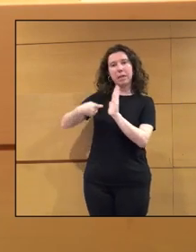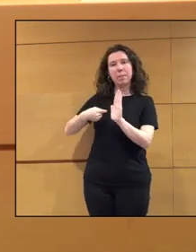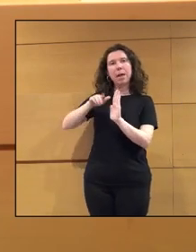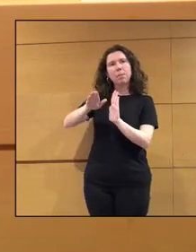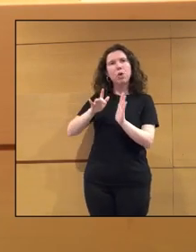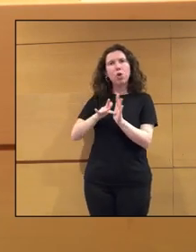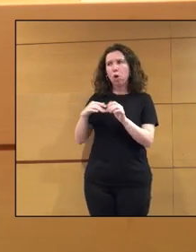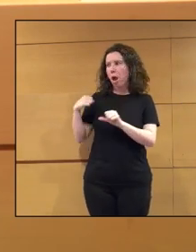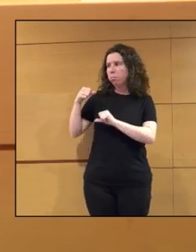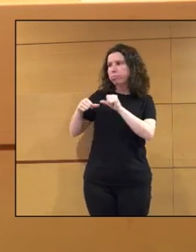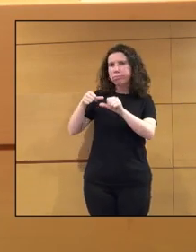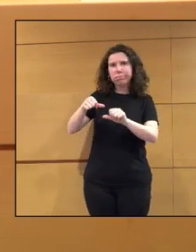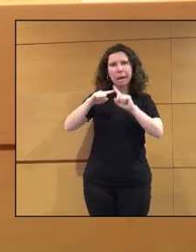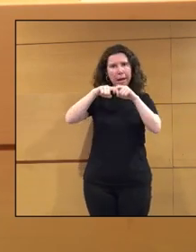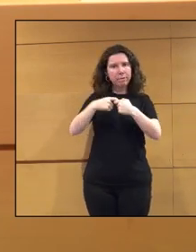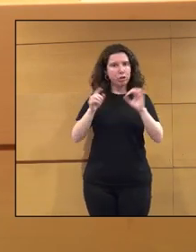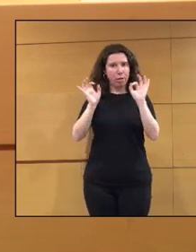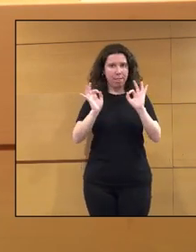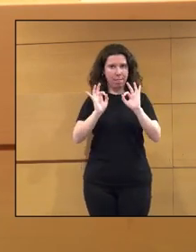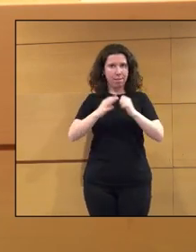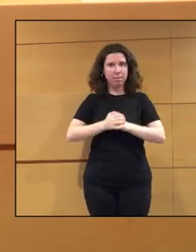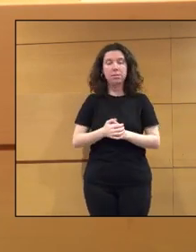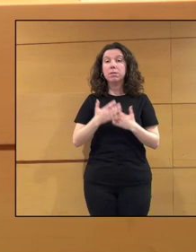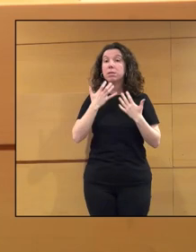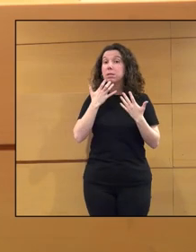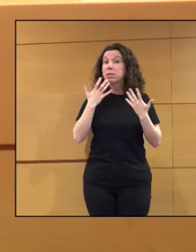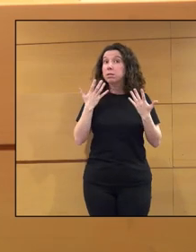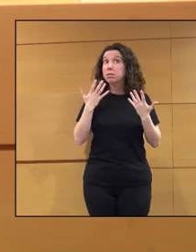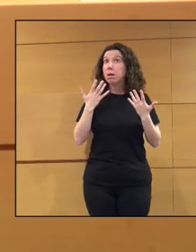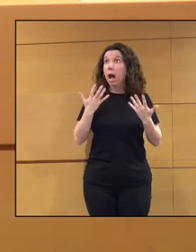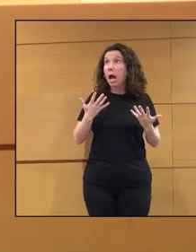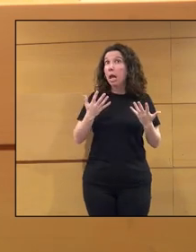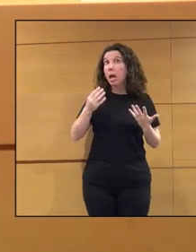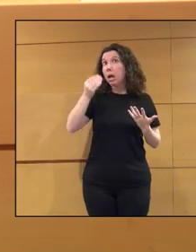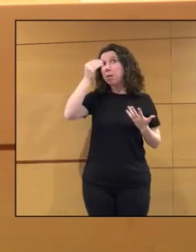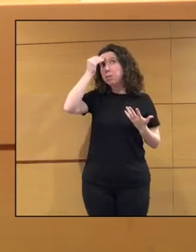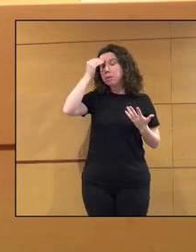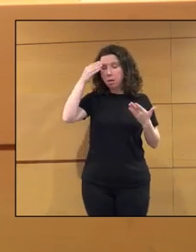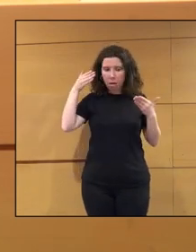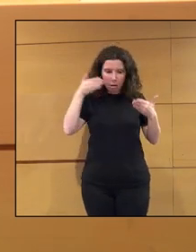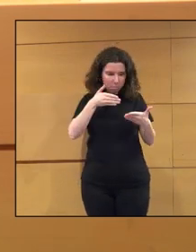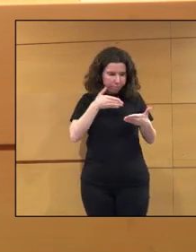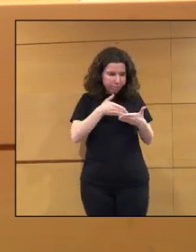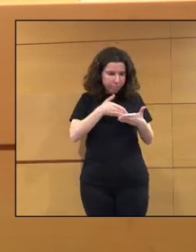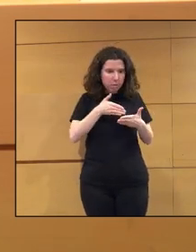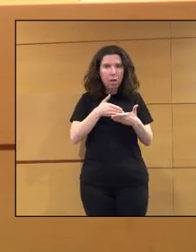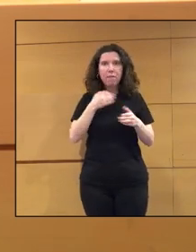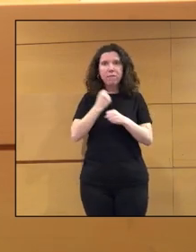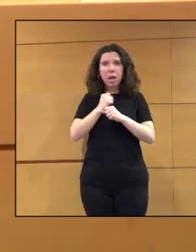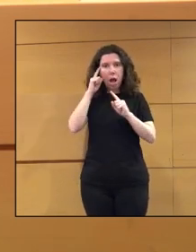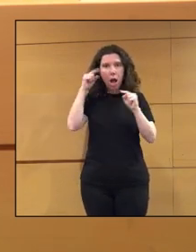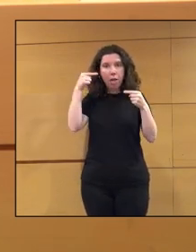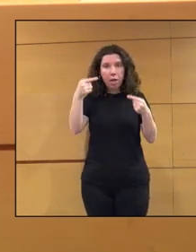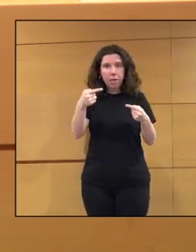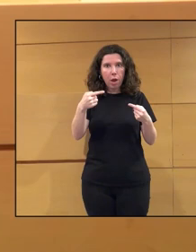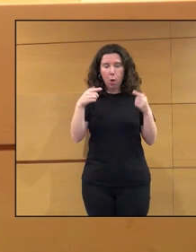si el que volem anar és... si anem avançant, no ens podem quedar estancats, i ho sé, la feina del dia a dia ens atrapa a tots.